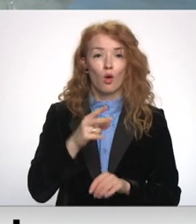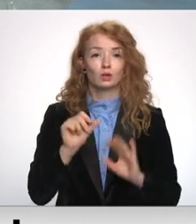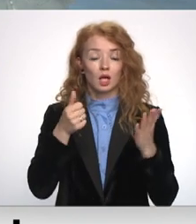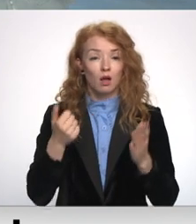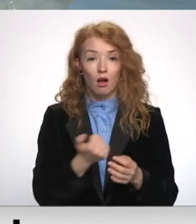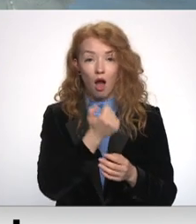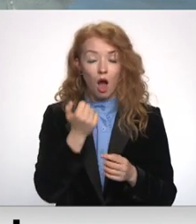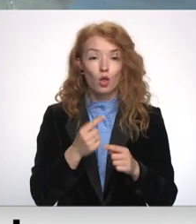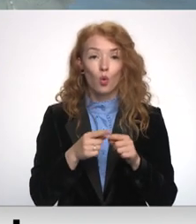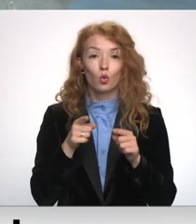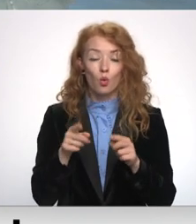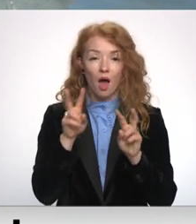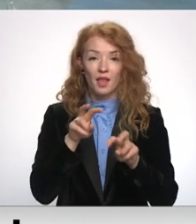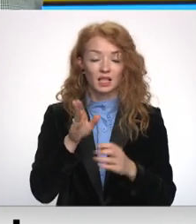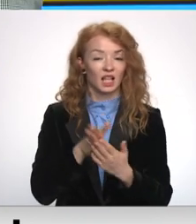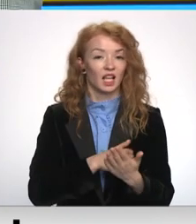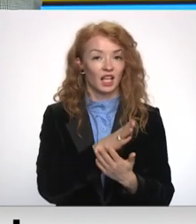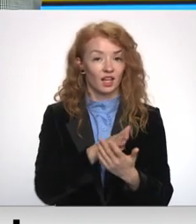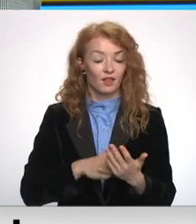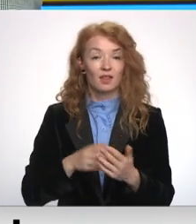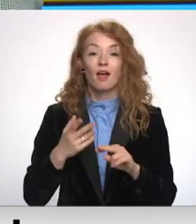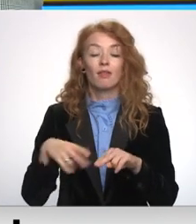atbilstoši viņš tika likvidēts. Tad arī